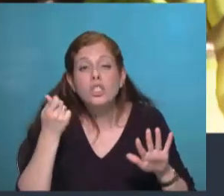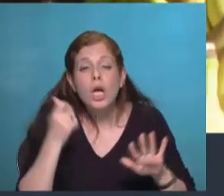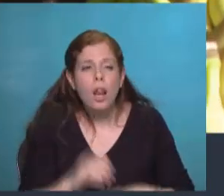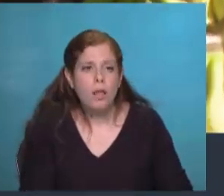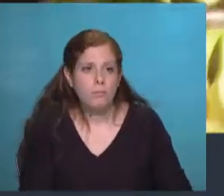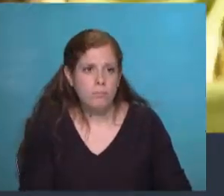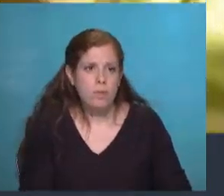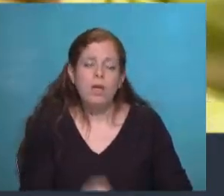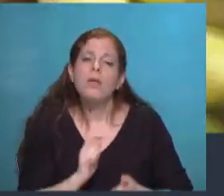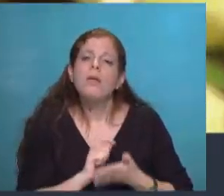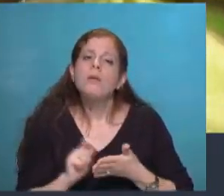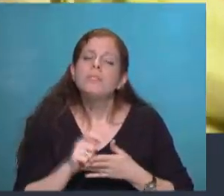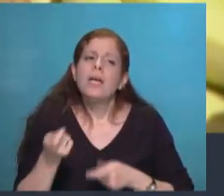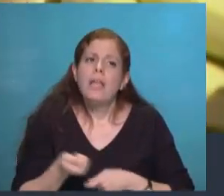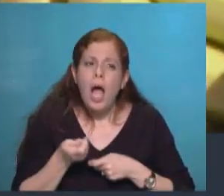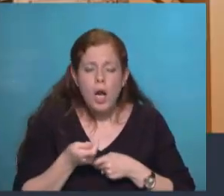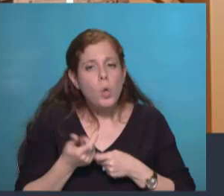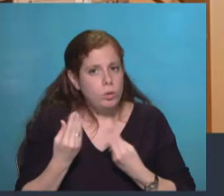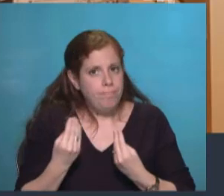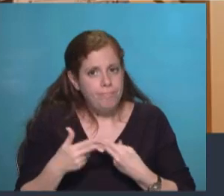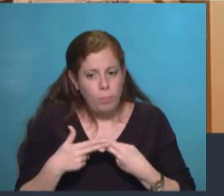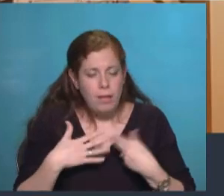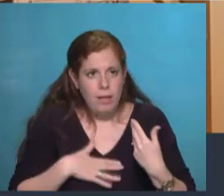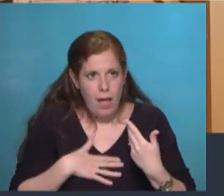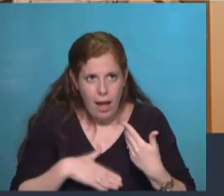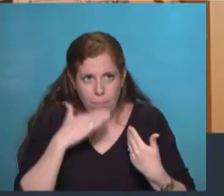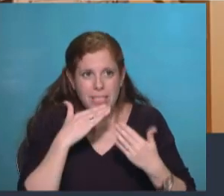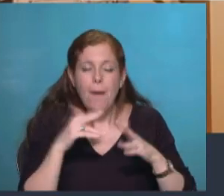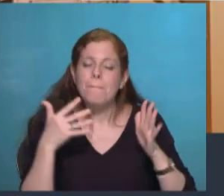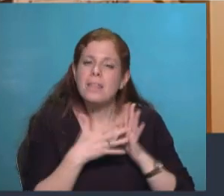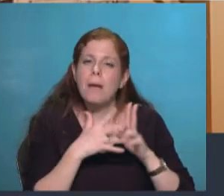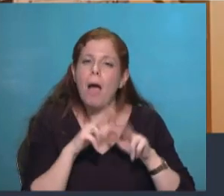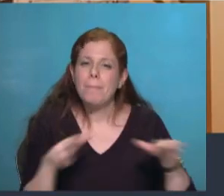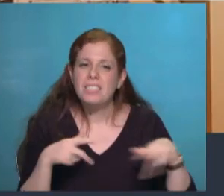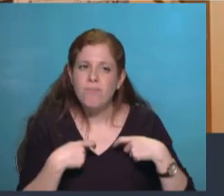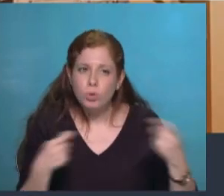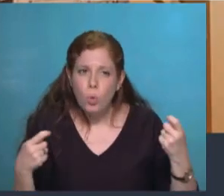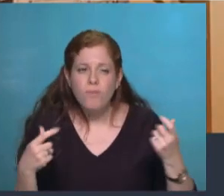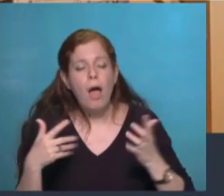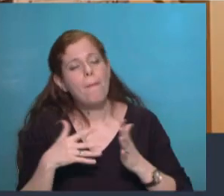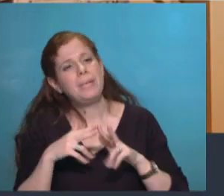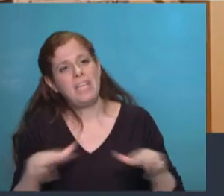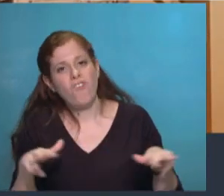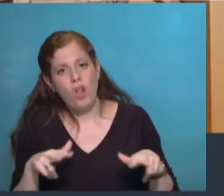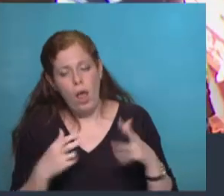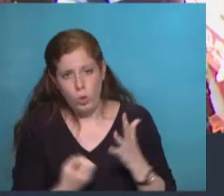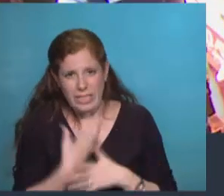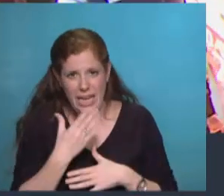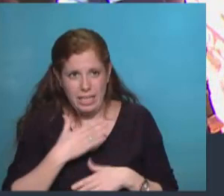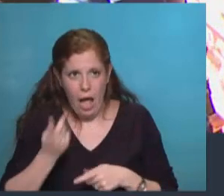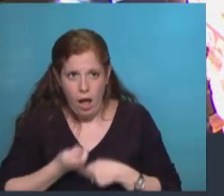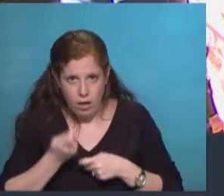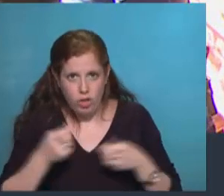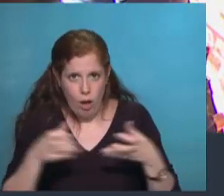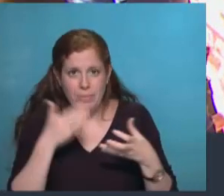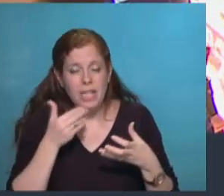החקלאות נערך לקראת חג הפסח הקרוב ובא, הוא בדק את מצב השוק ומצב התוצרת החקלאית שהעם ישראל יוכל לקנות